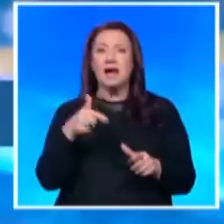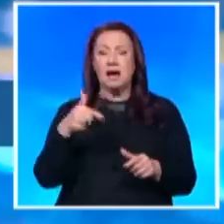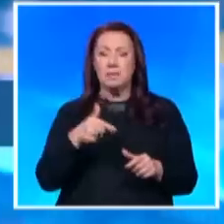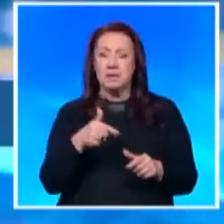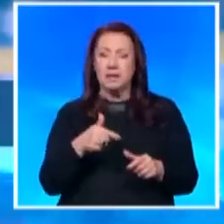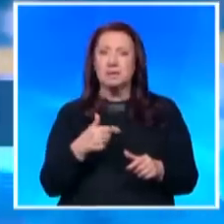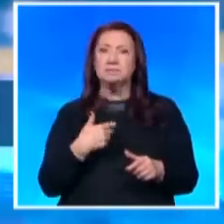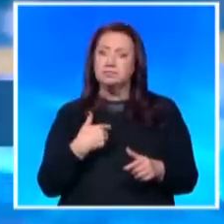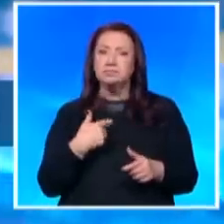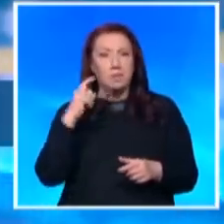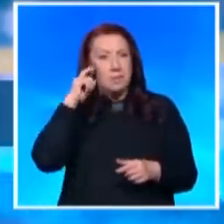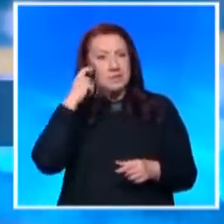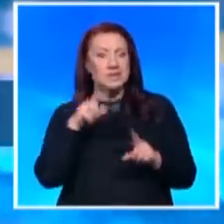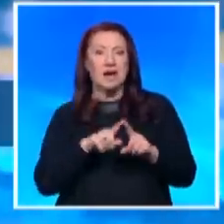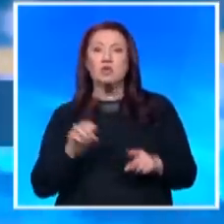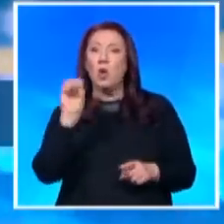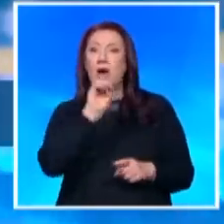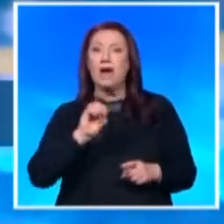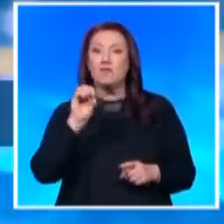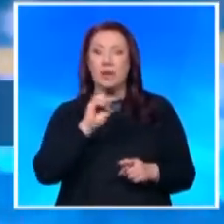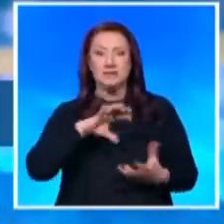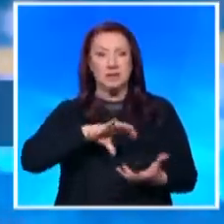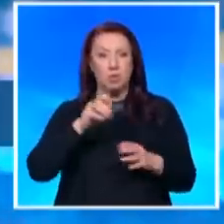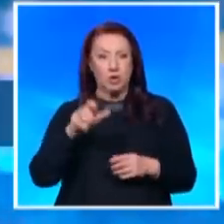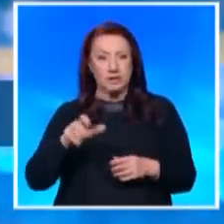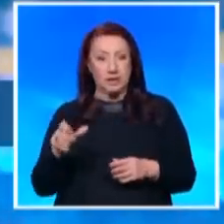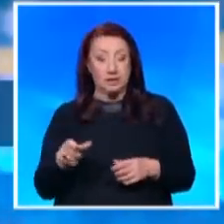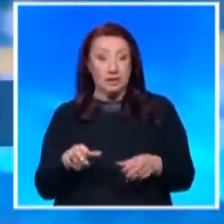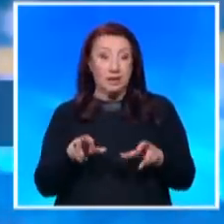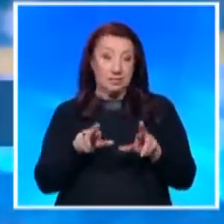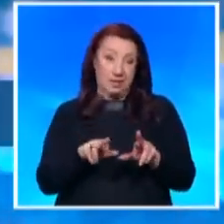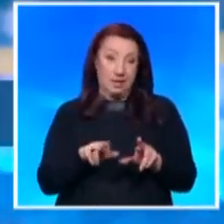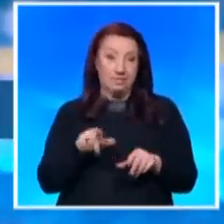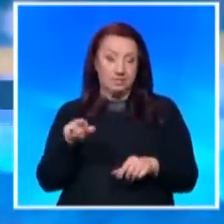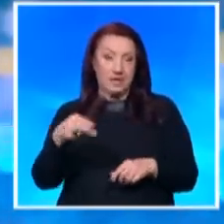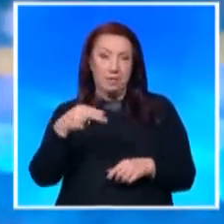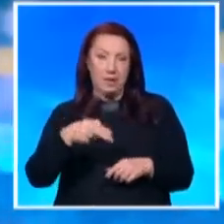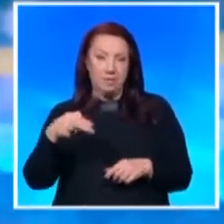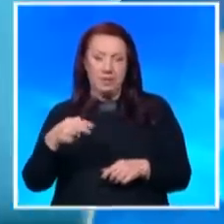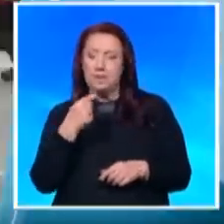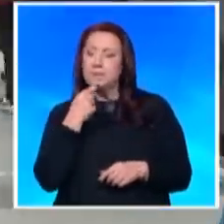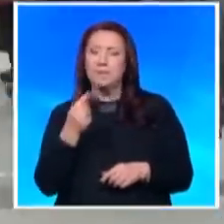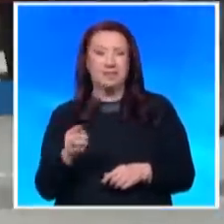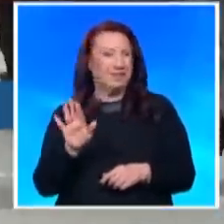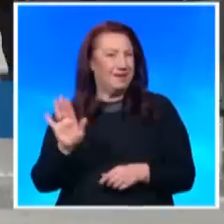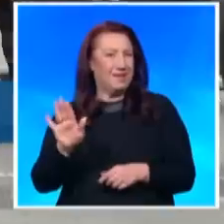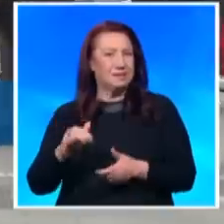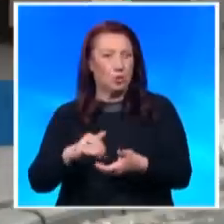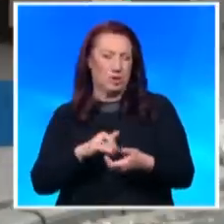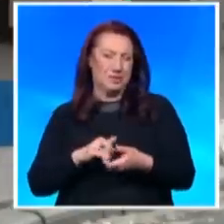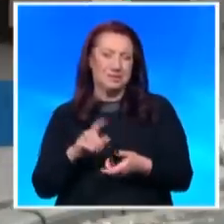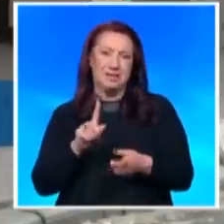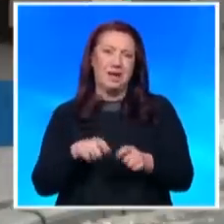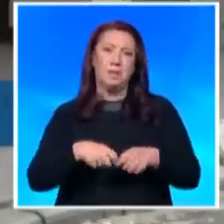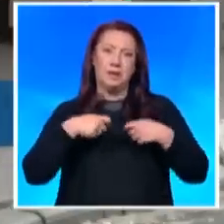Надявам се, че това допитване до техните органи няма да продължи безкрайно дълго. Турция в навечерието